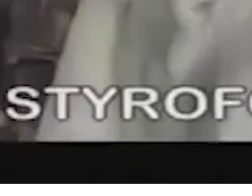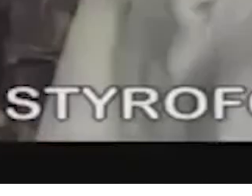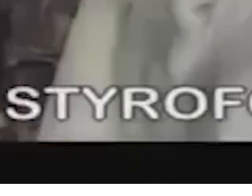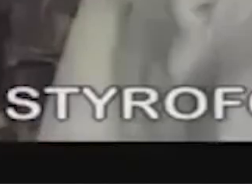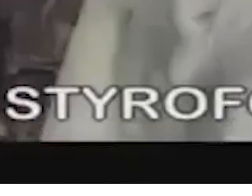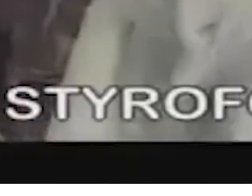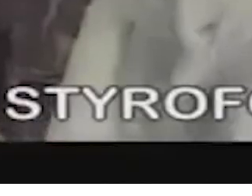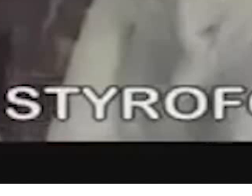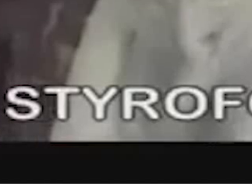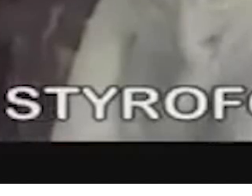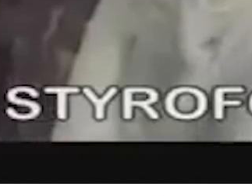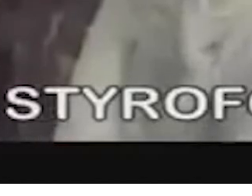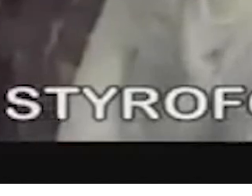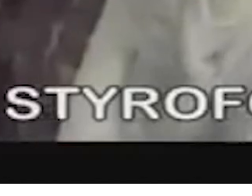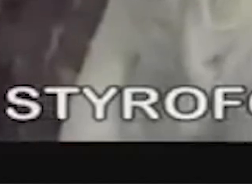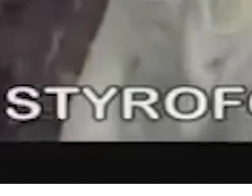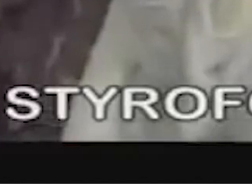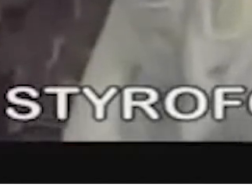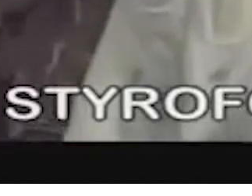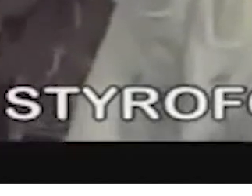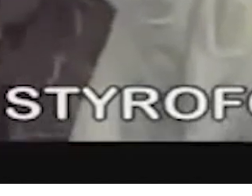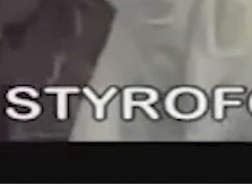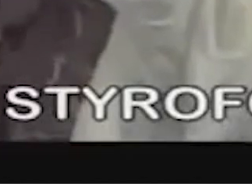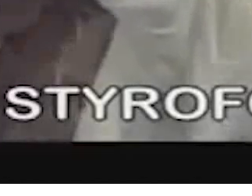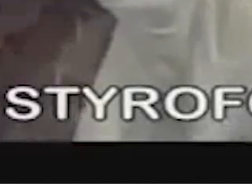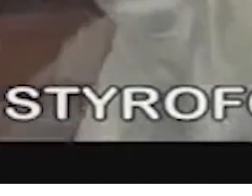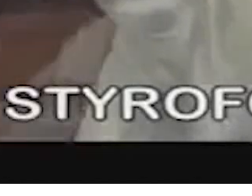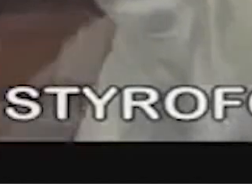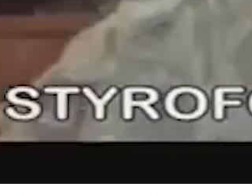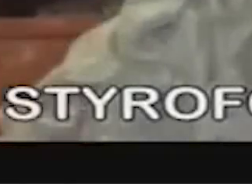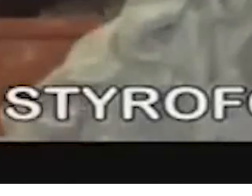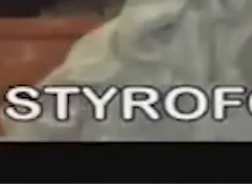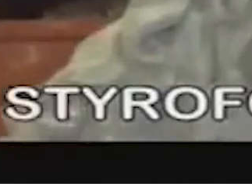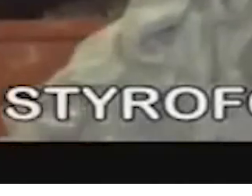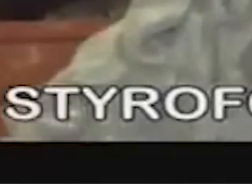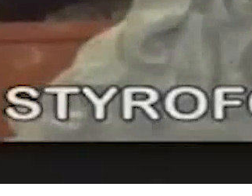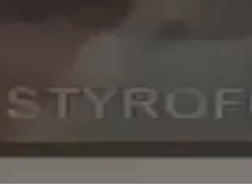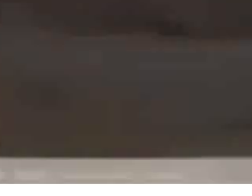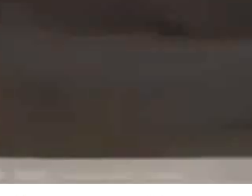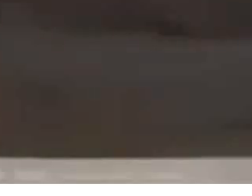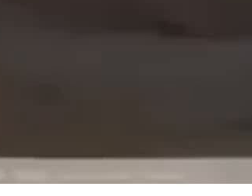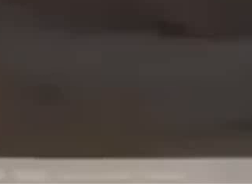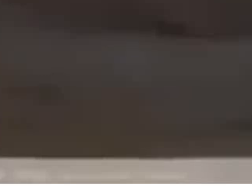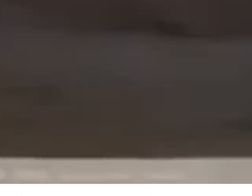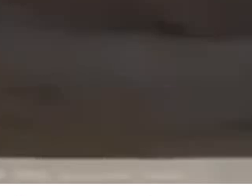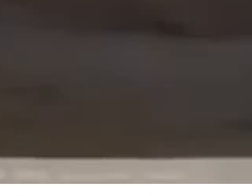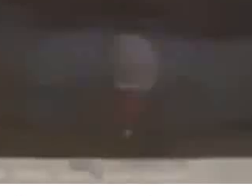Nasa Bibliang Katoliko. Anumang larawang inanyuan. Kawangis